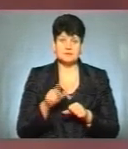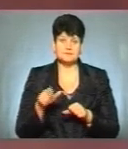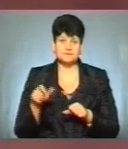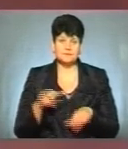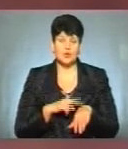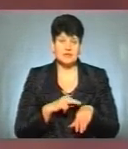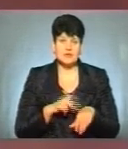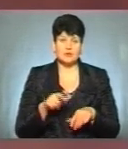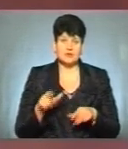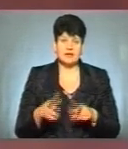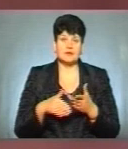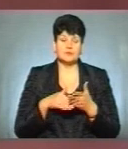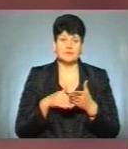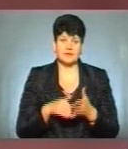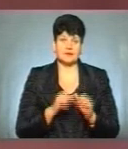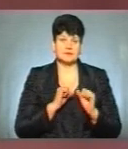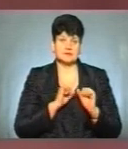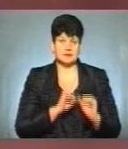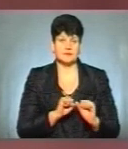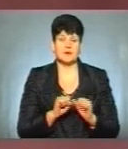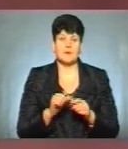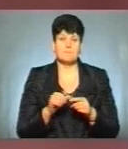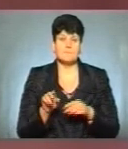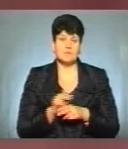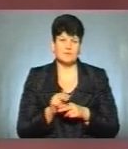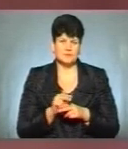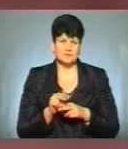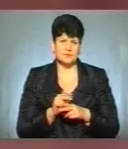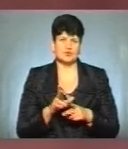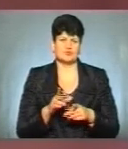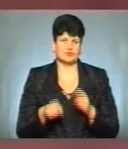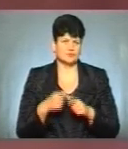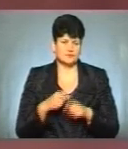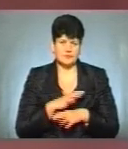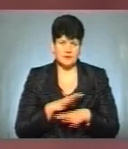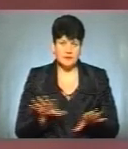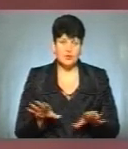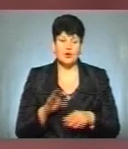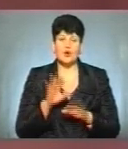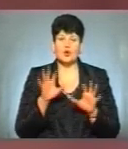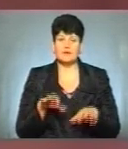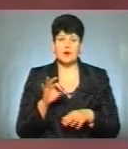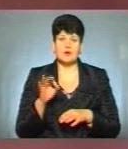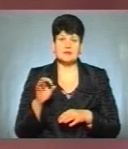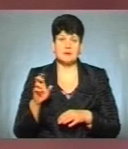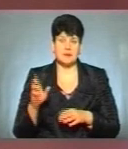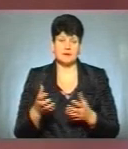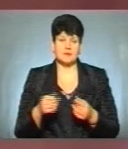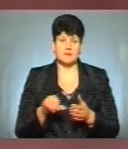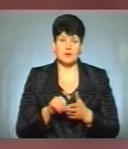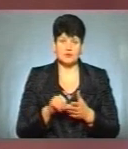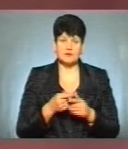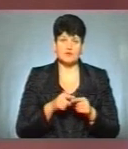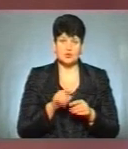та мешканців будинків, яка сприяє безпеці, профілактиці злочинності та вандалізму. Голови ОСББ, які беруть участь у цьому